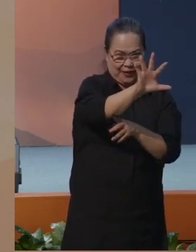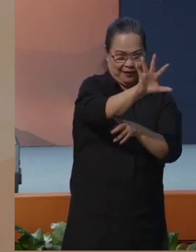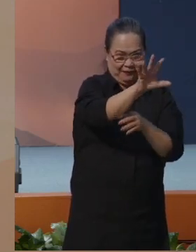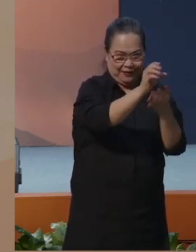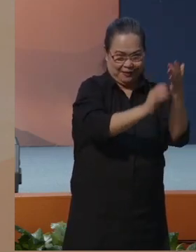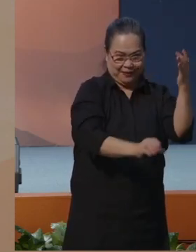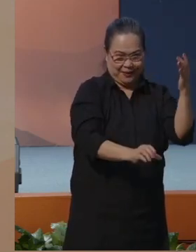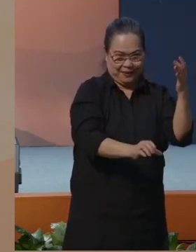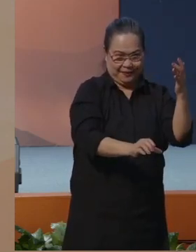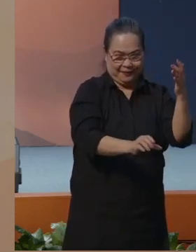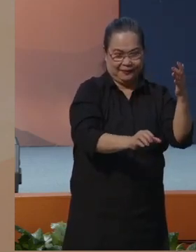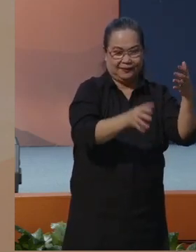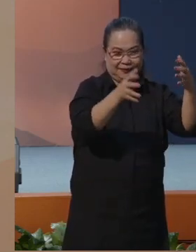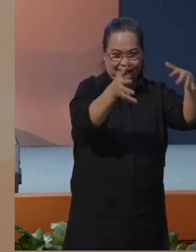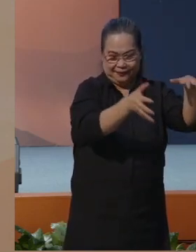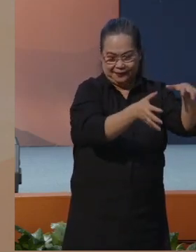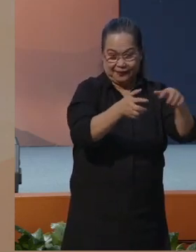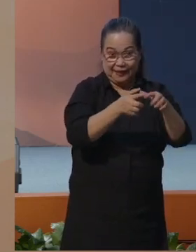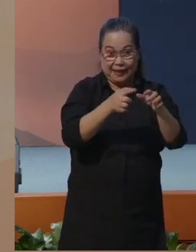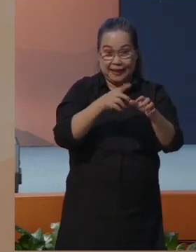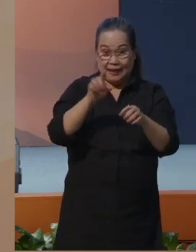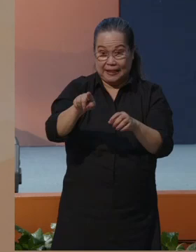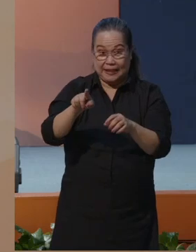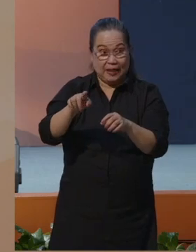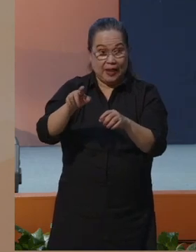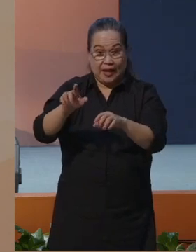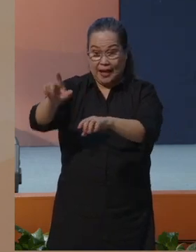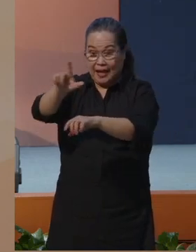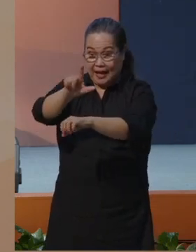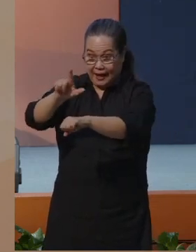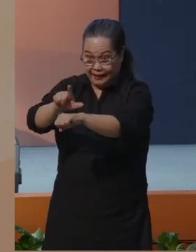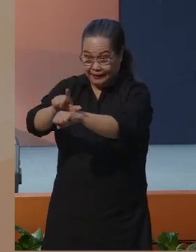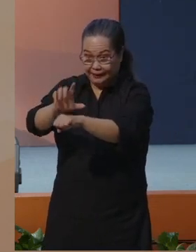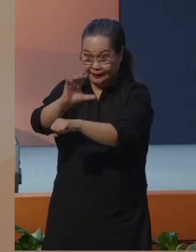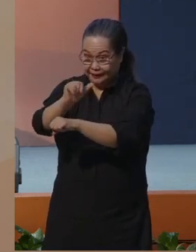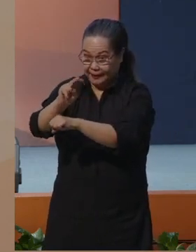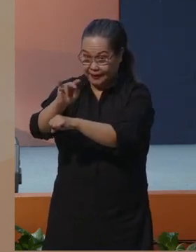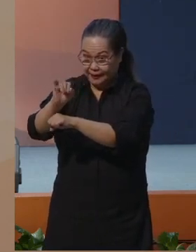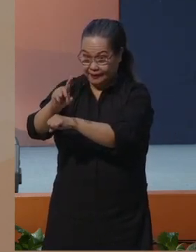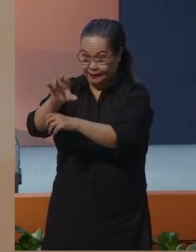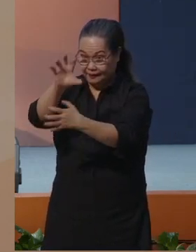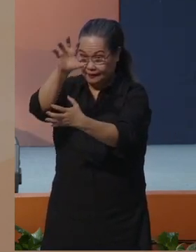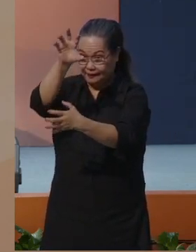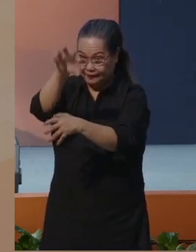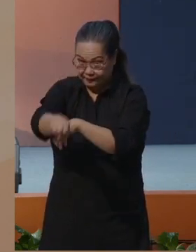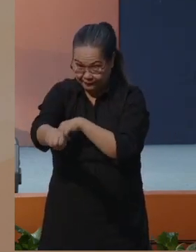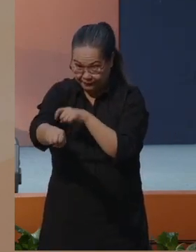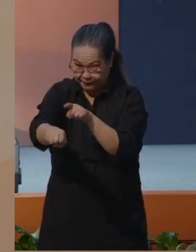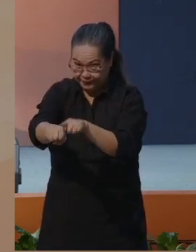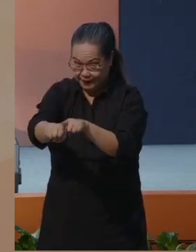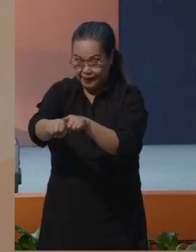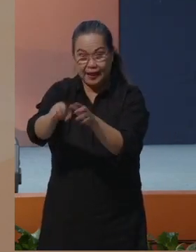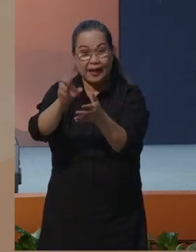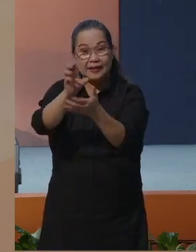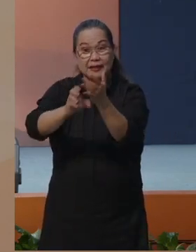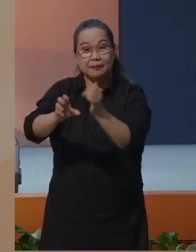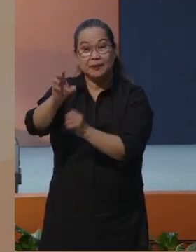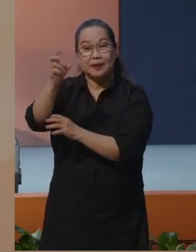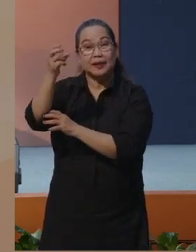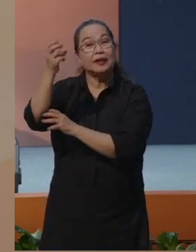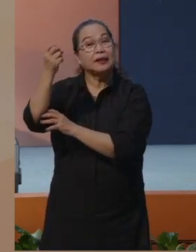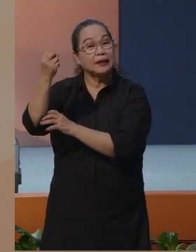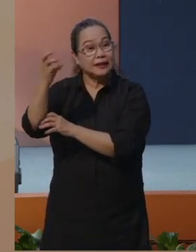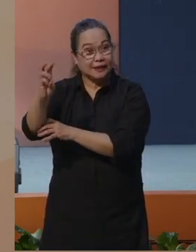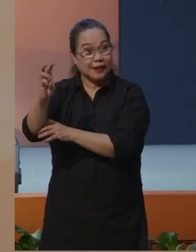tayo doon. Ang pananakop ng lupang pangako ay from chapter 6 hanggang chapter 12.